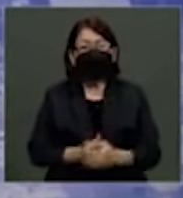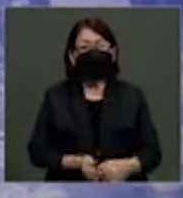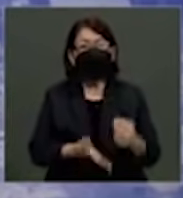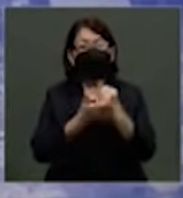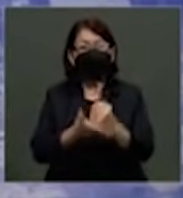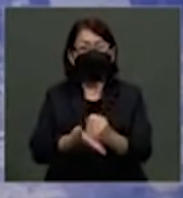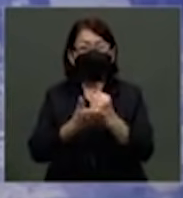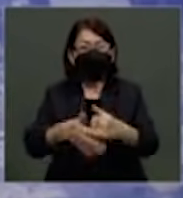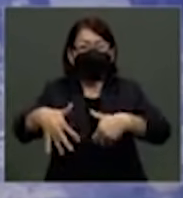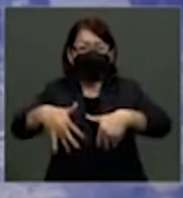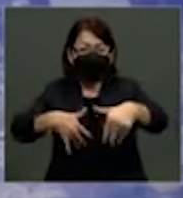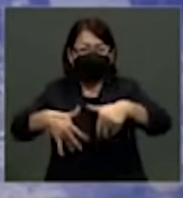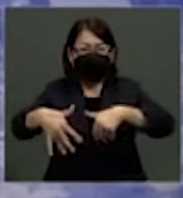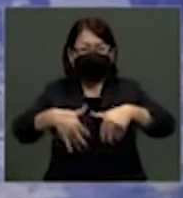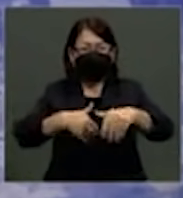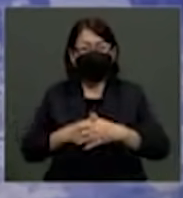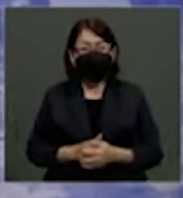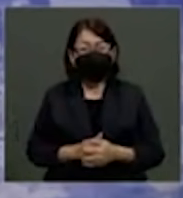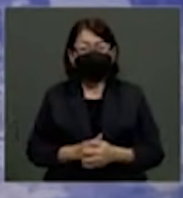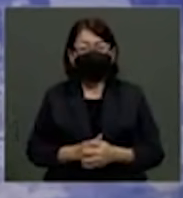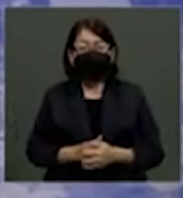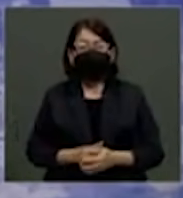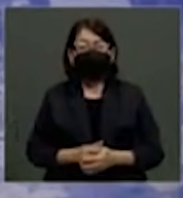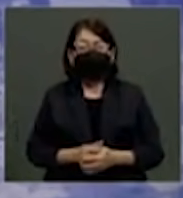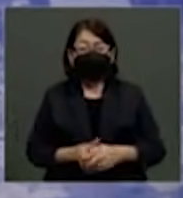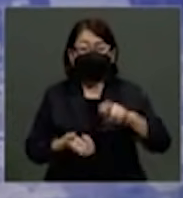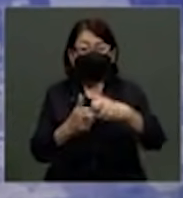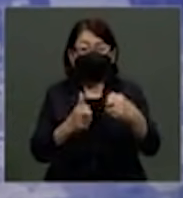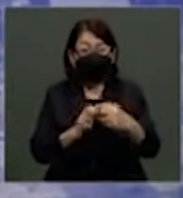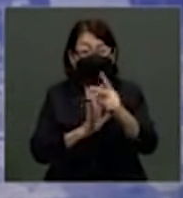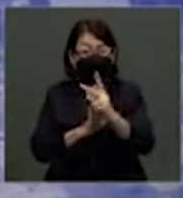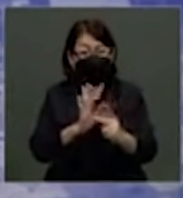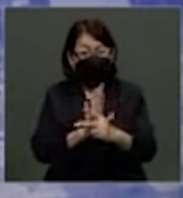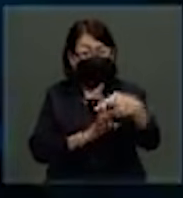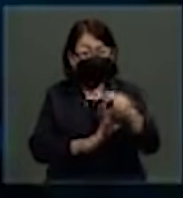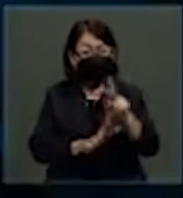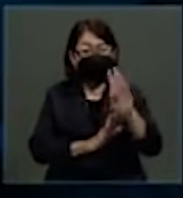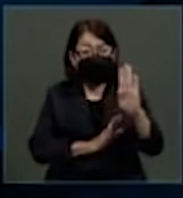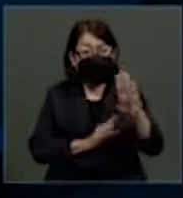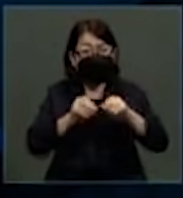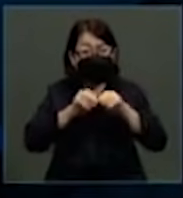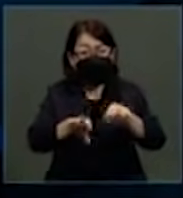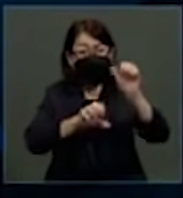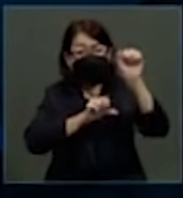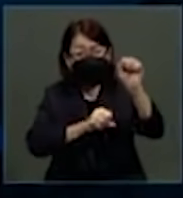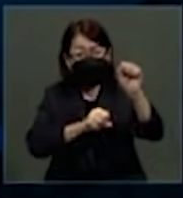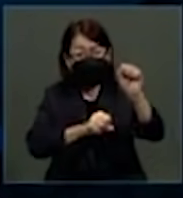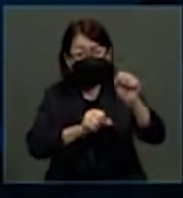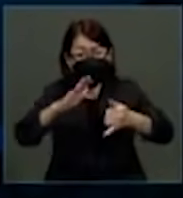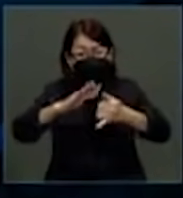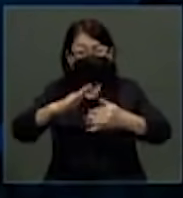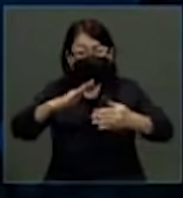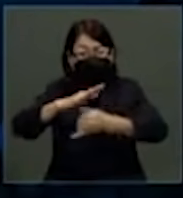วยนะครับครับผมต่อไปนะครับก็จะเป็นเรื่องของการเยียวยานะครับสำหรับการช่วยเหลือเยียวยา